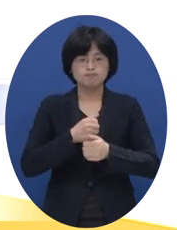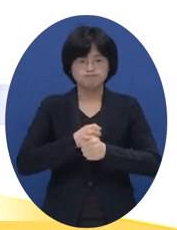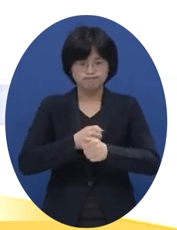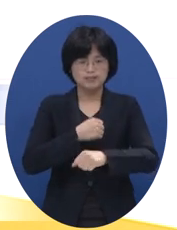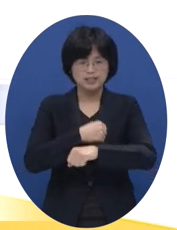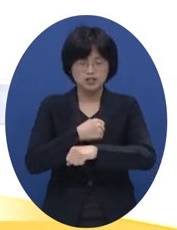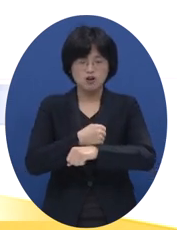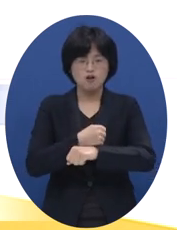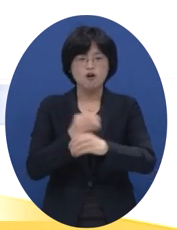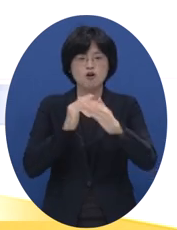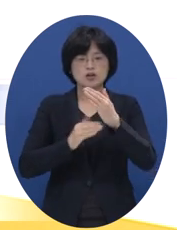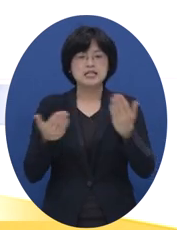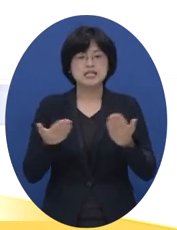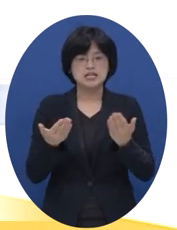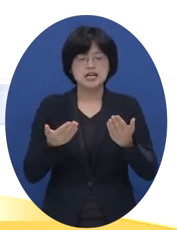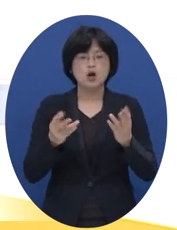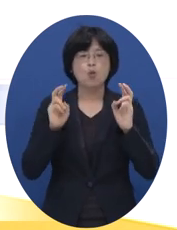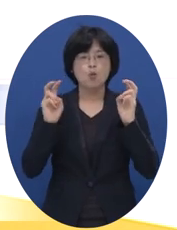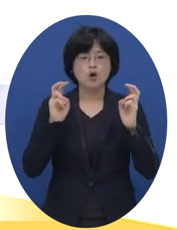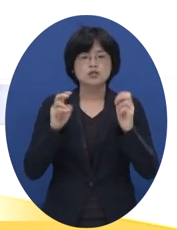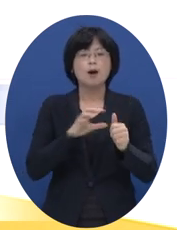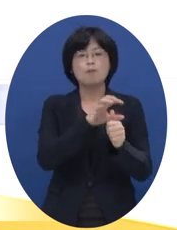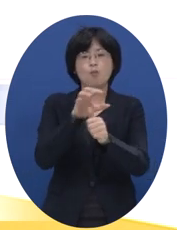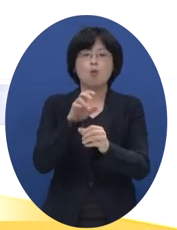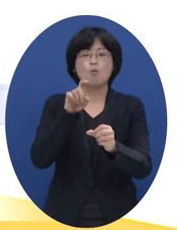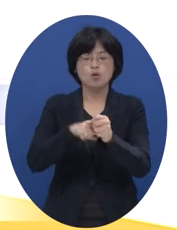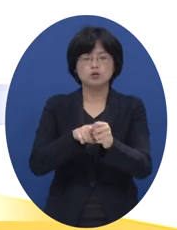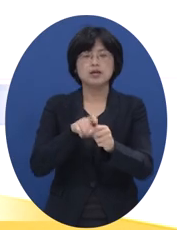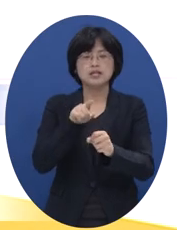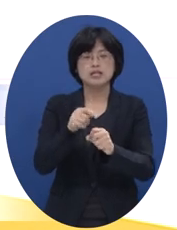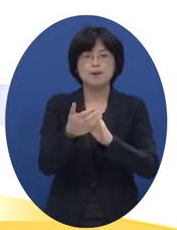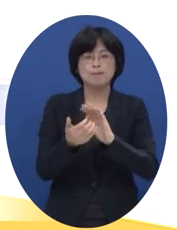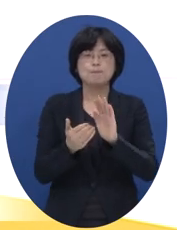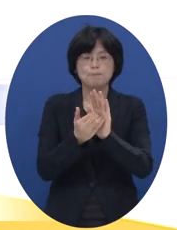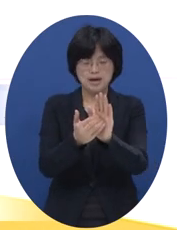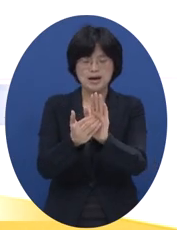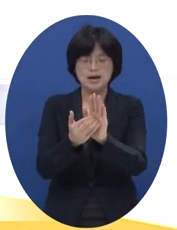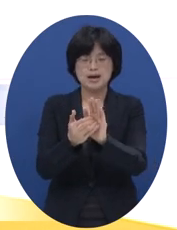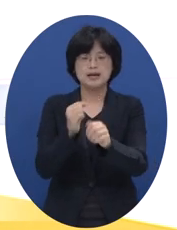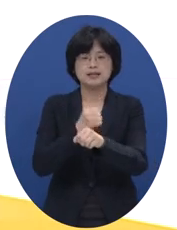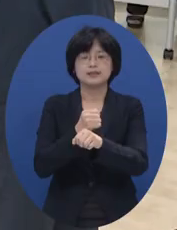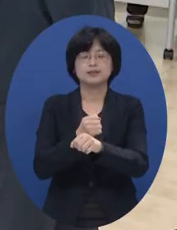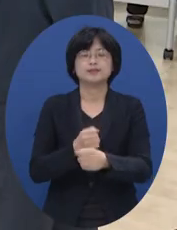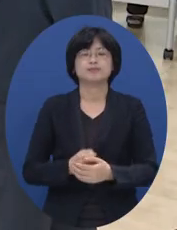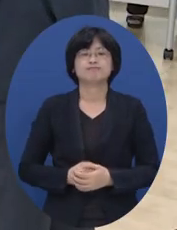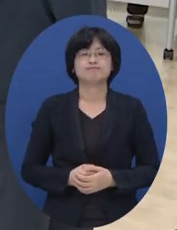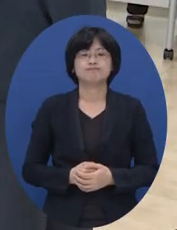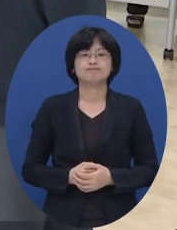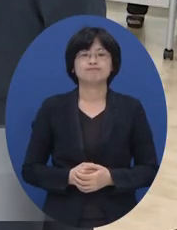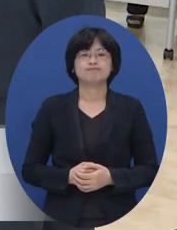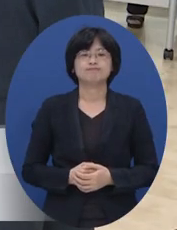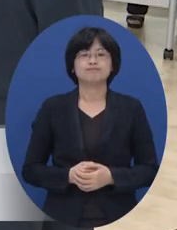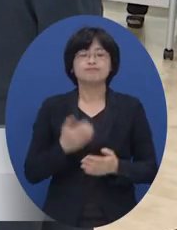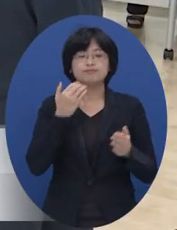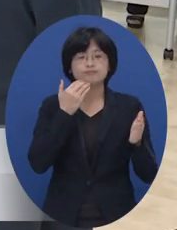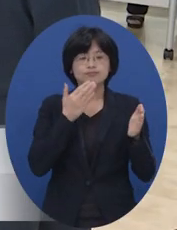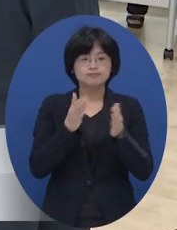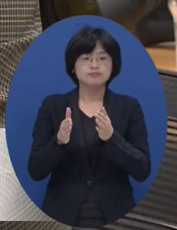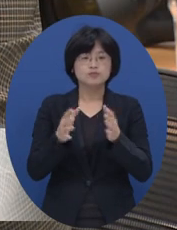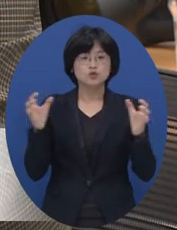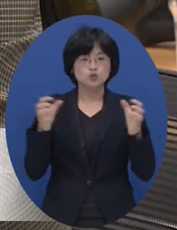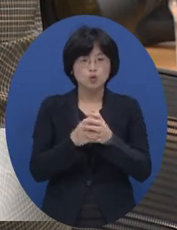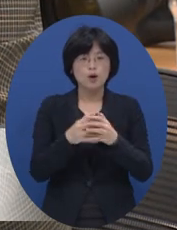정당하게 이런 관솔 업체를 볼 이러한 대책을 마련하게 되었습니다 경의로 가 마련한